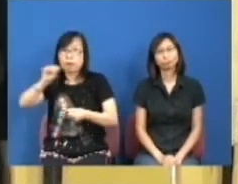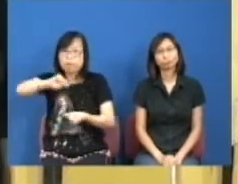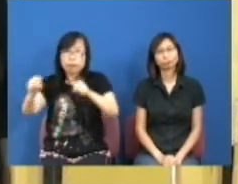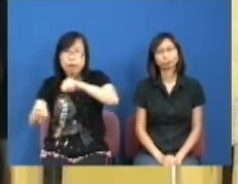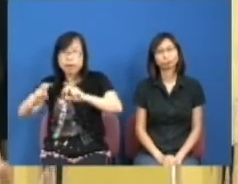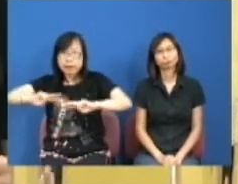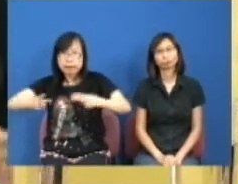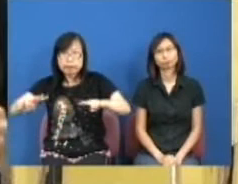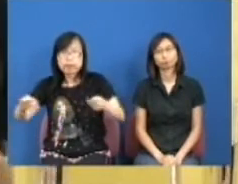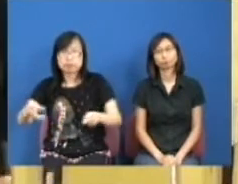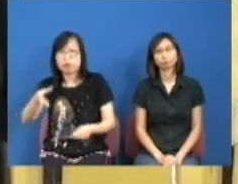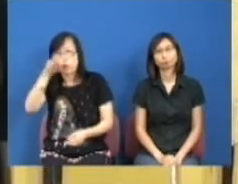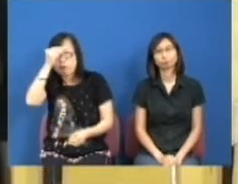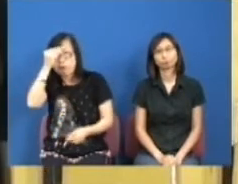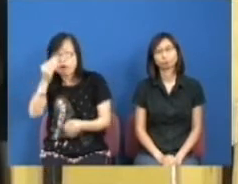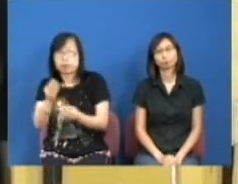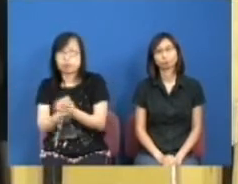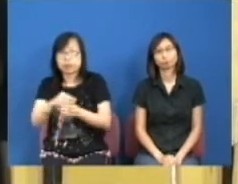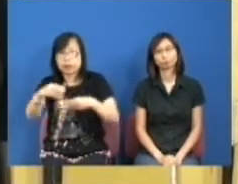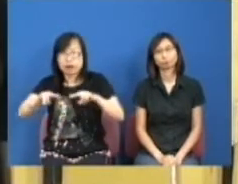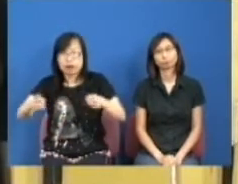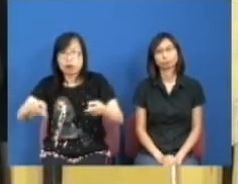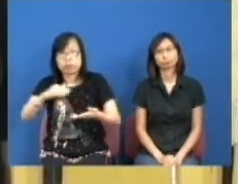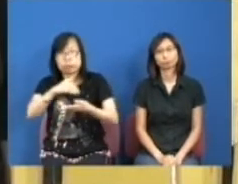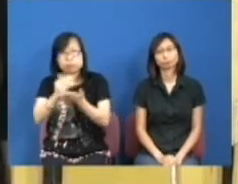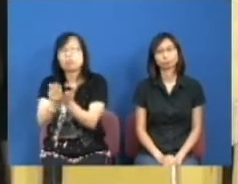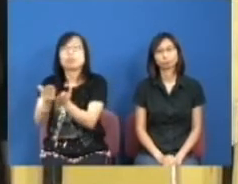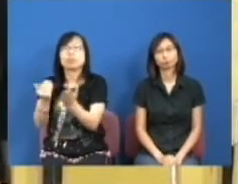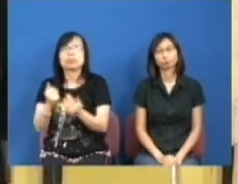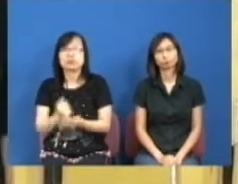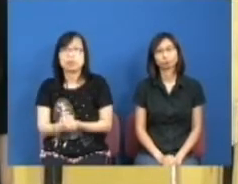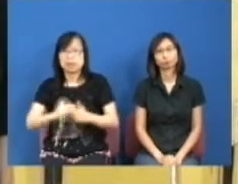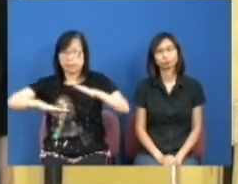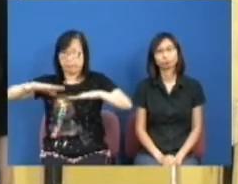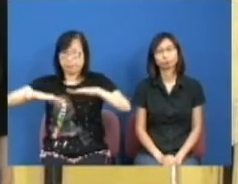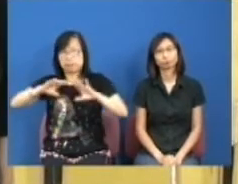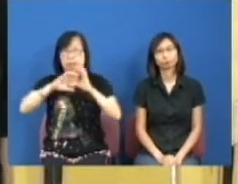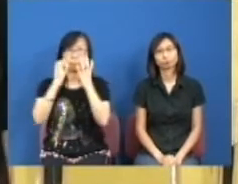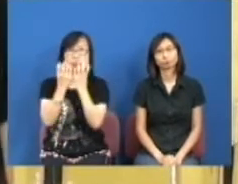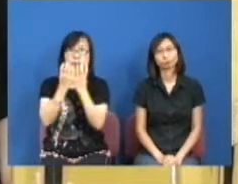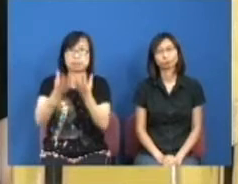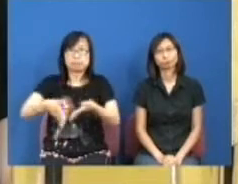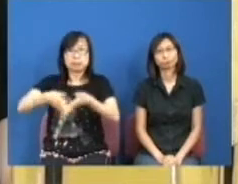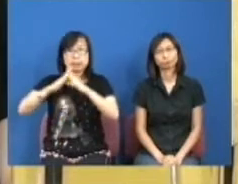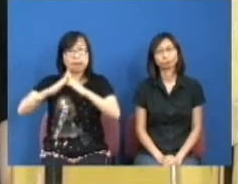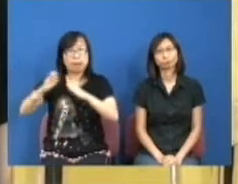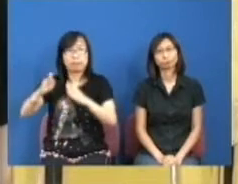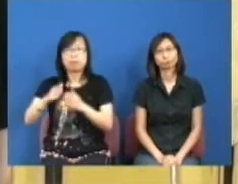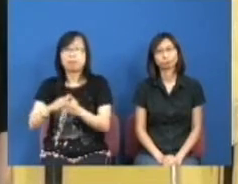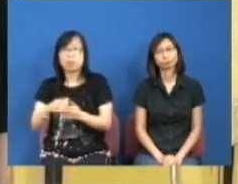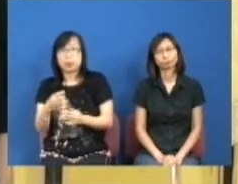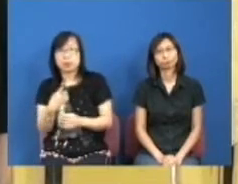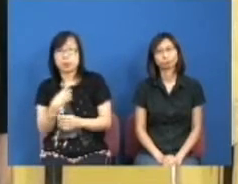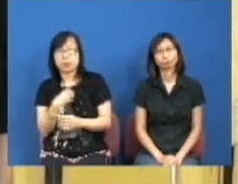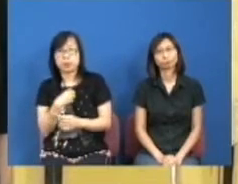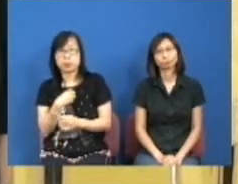啊、學術上嘅培育啊咁樣。咁總之各適其適。咁呢個平衡組織嘅成立咧，其實我哋都會覺得係對